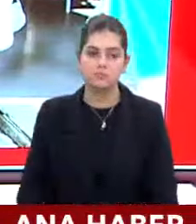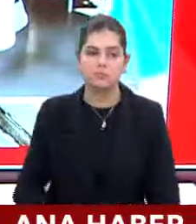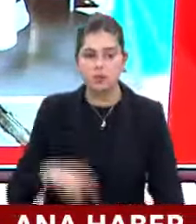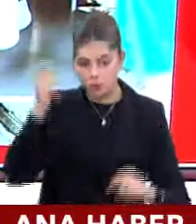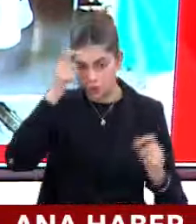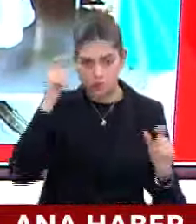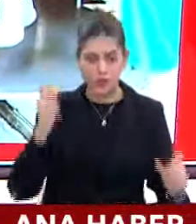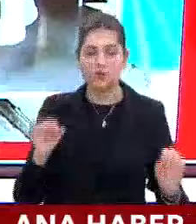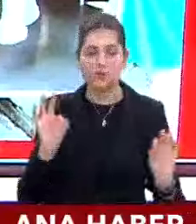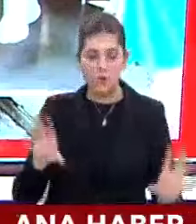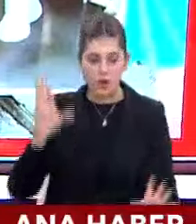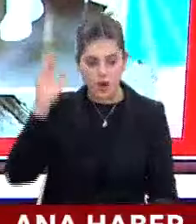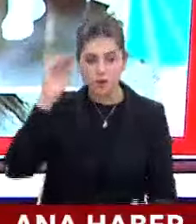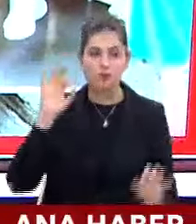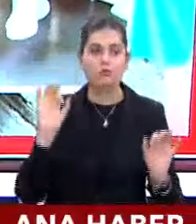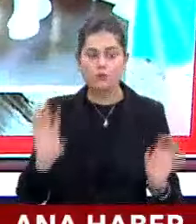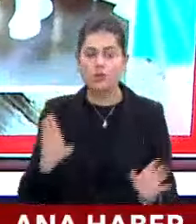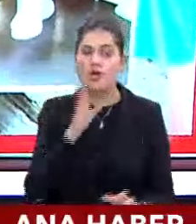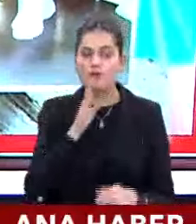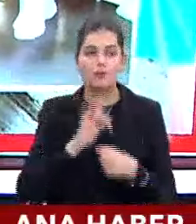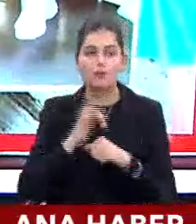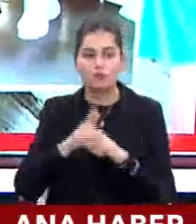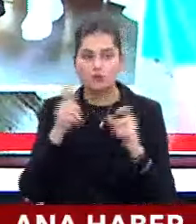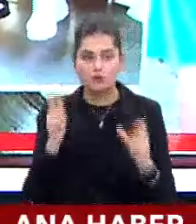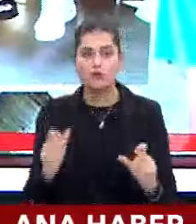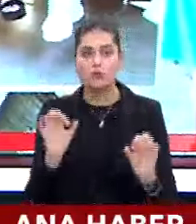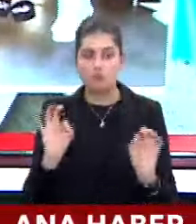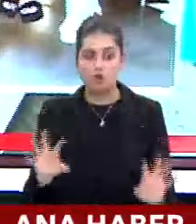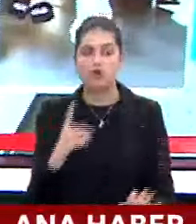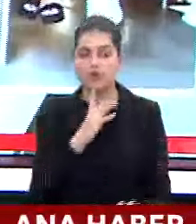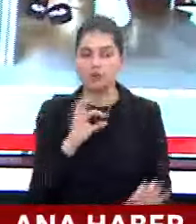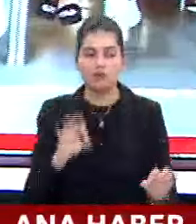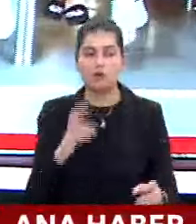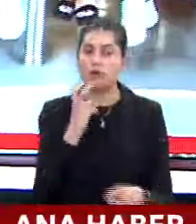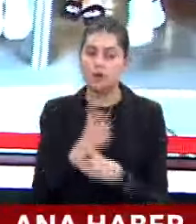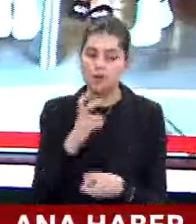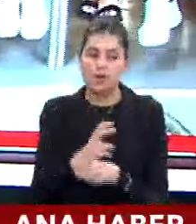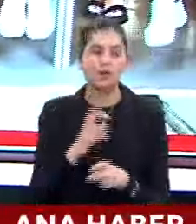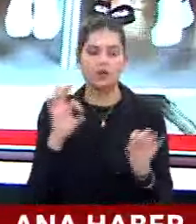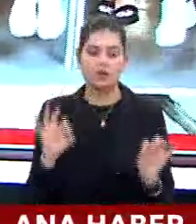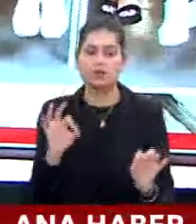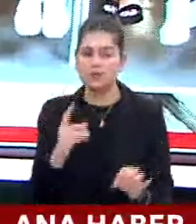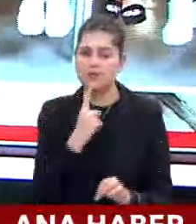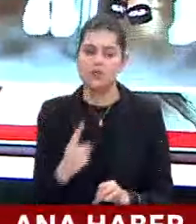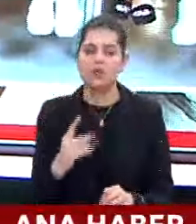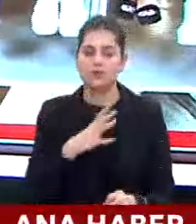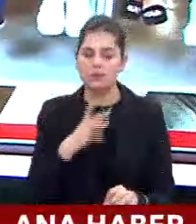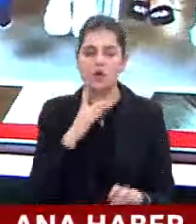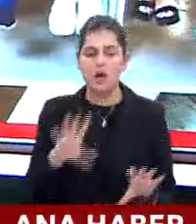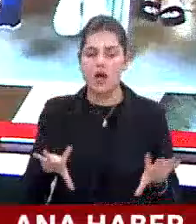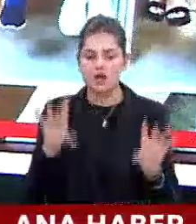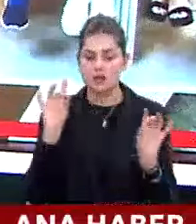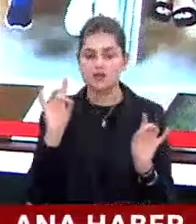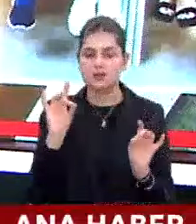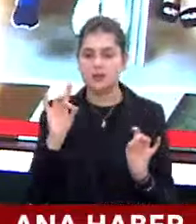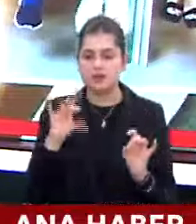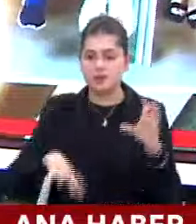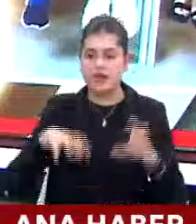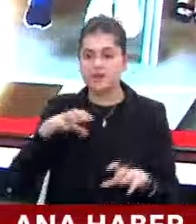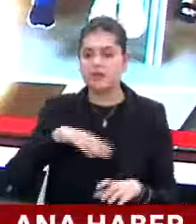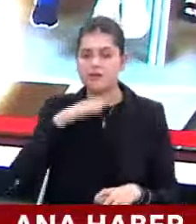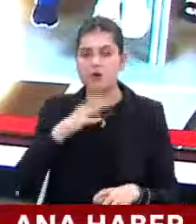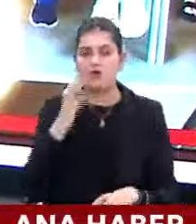öyle, Amerika'da da öyle, Avrupa ülkelerin bazılarında da öyle. Bu tehlikeli. Şimdi hani der ya hazıra dağ dayanmaz. Hazıra